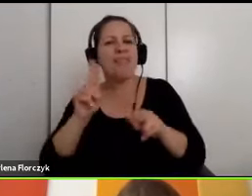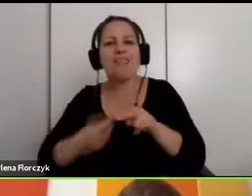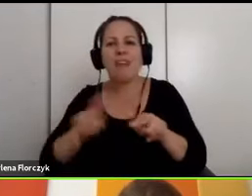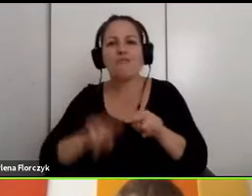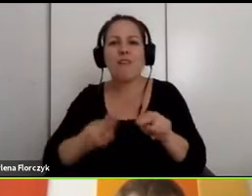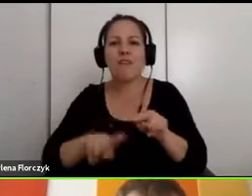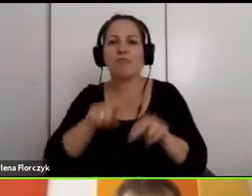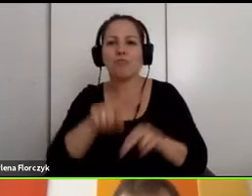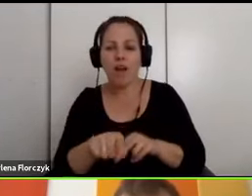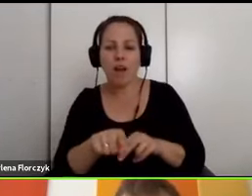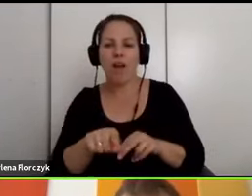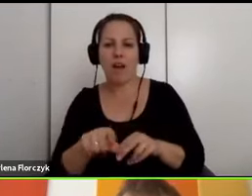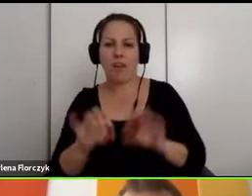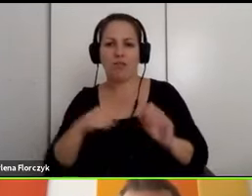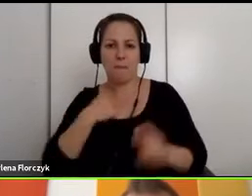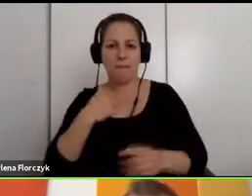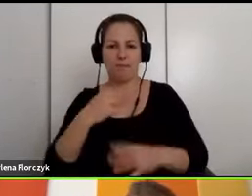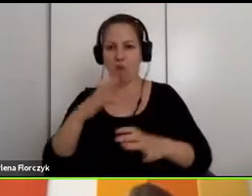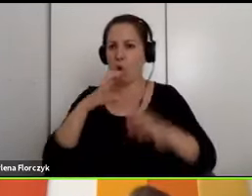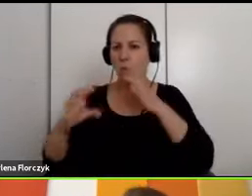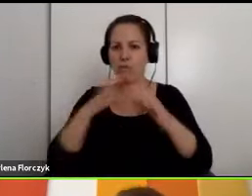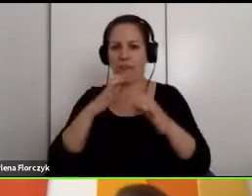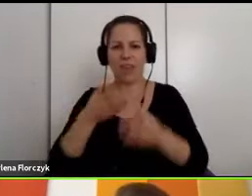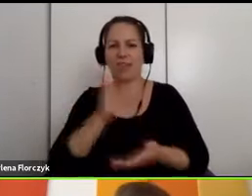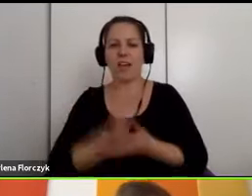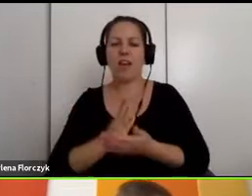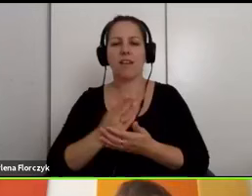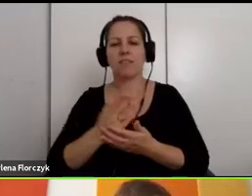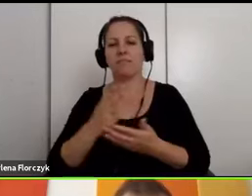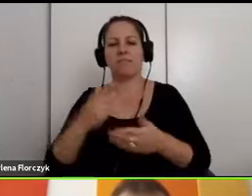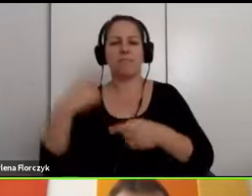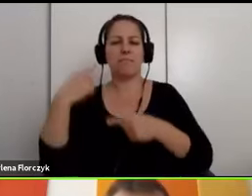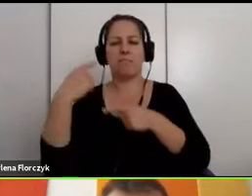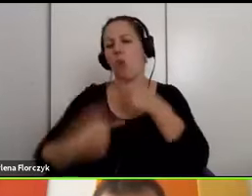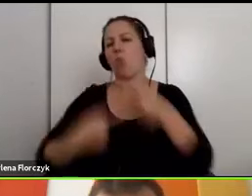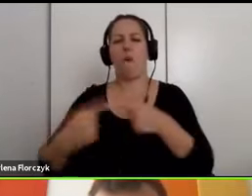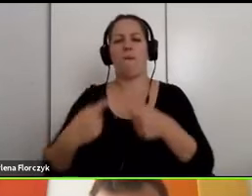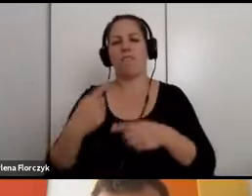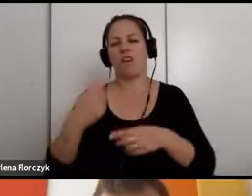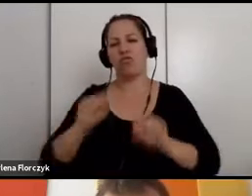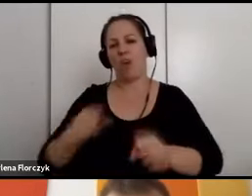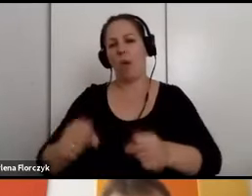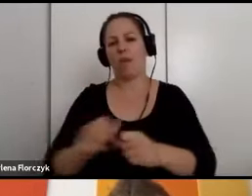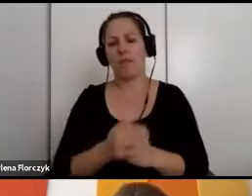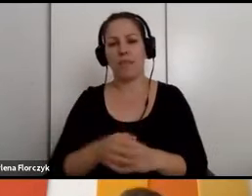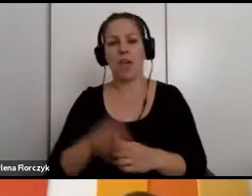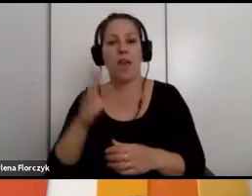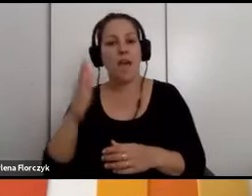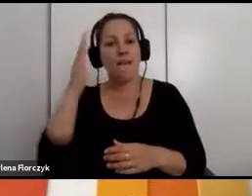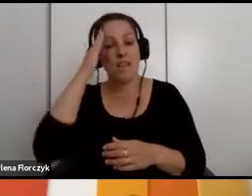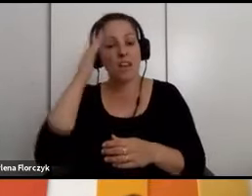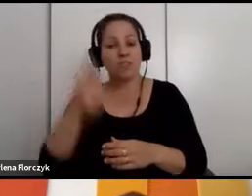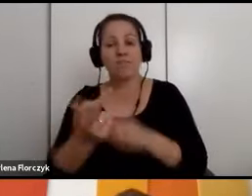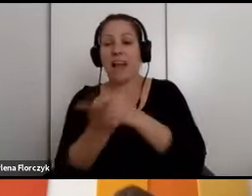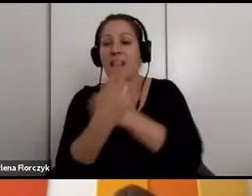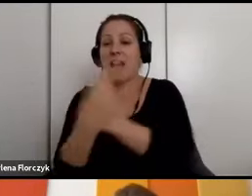tego, żeby się komunikować, a nie tylko produkować działania. Teraz wiem, Michał, że ta rekrutacja